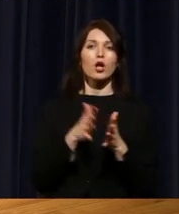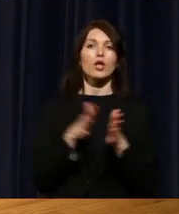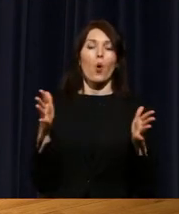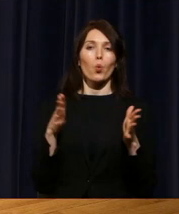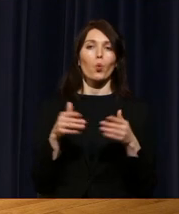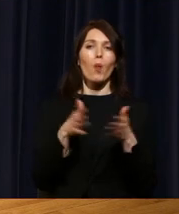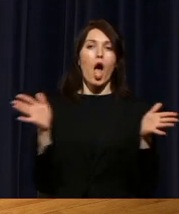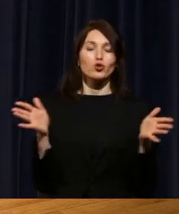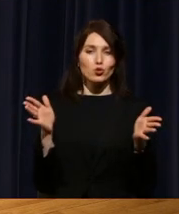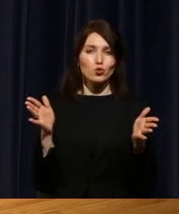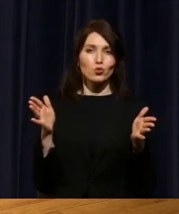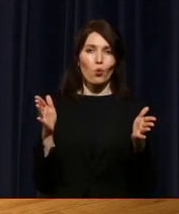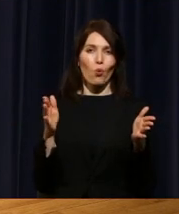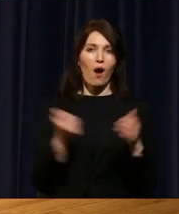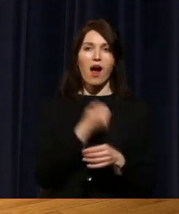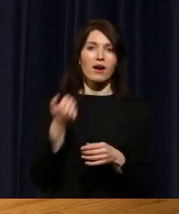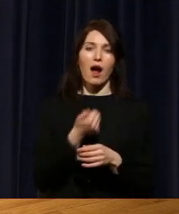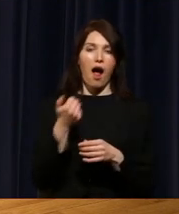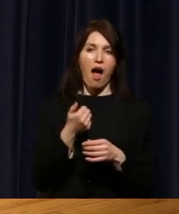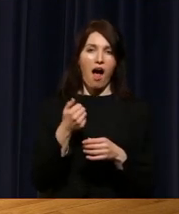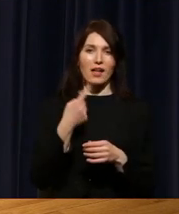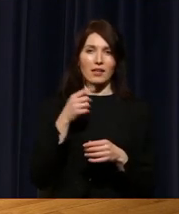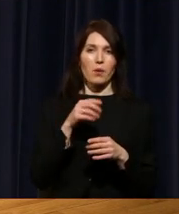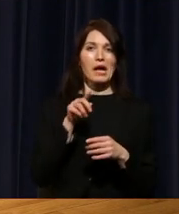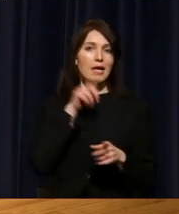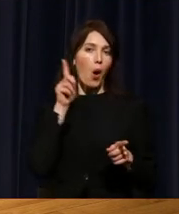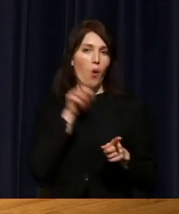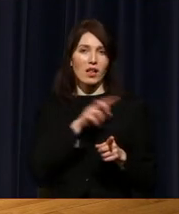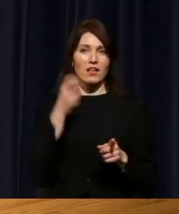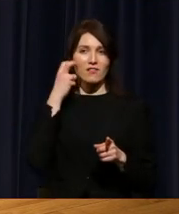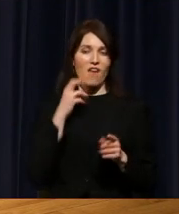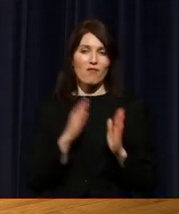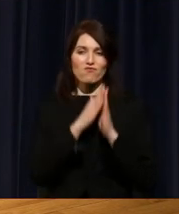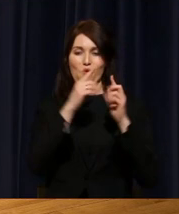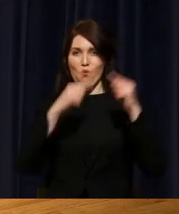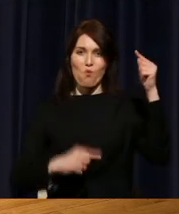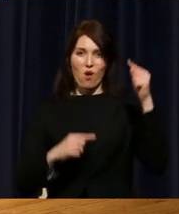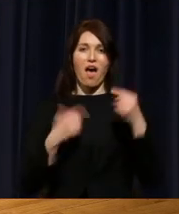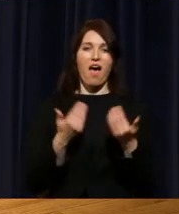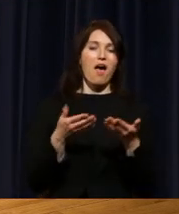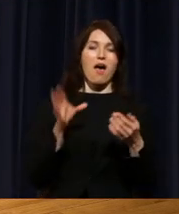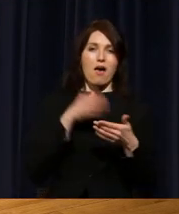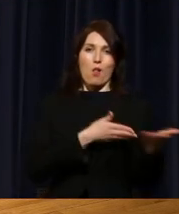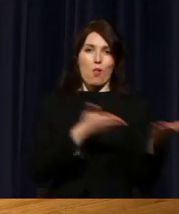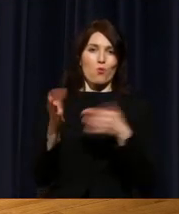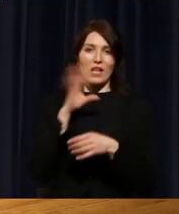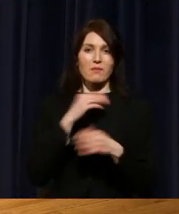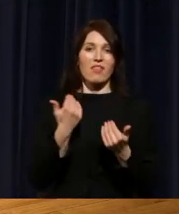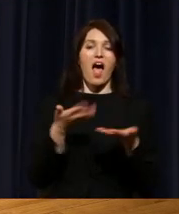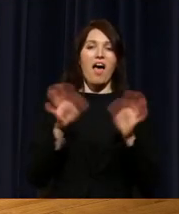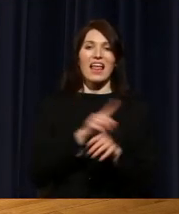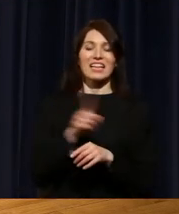ar ļoti plašu šo te gadu diapazonu, tā kā vēl viss iespējas. Tagad tik atliek līdz